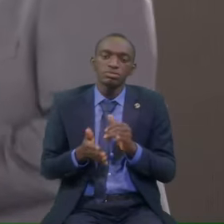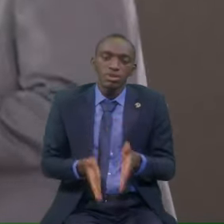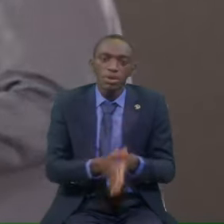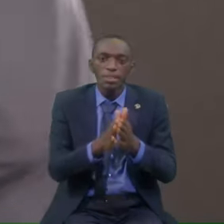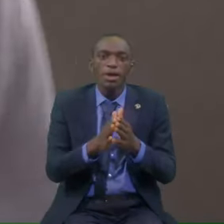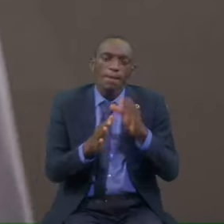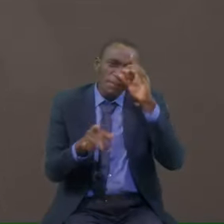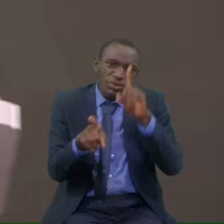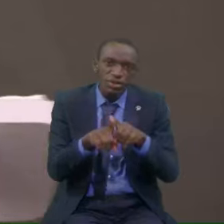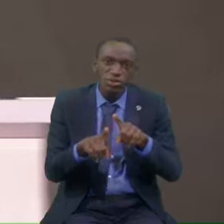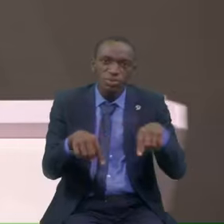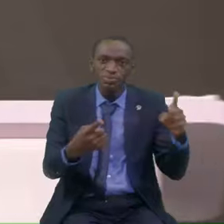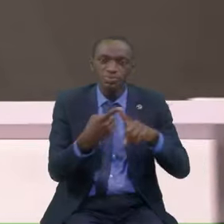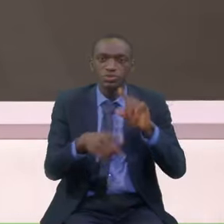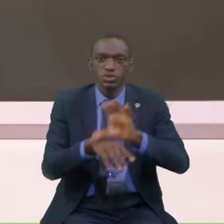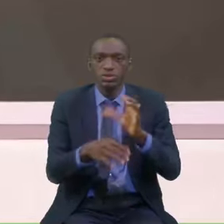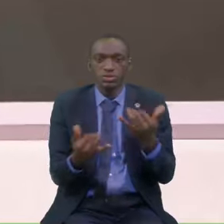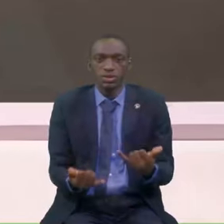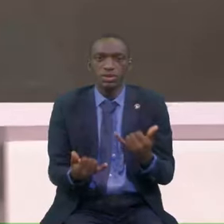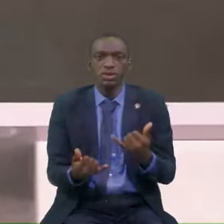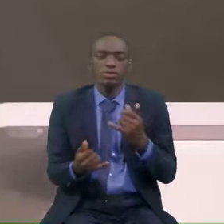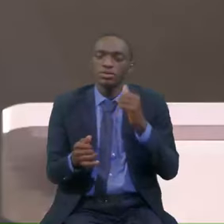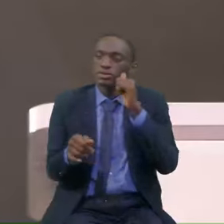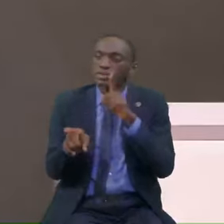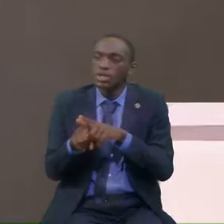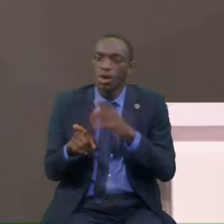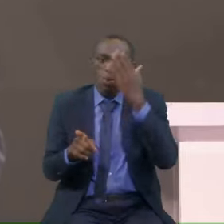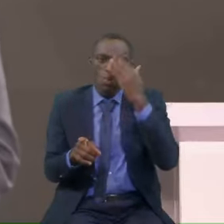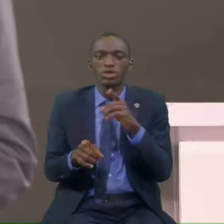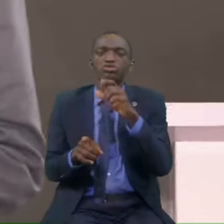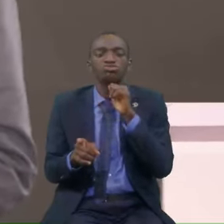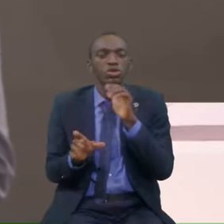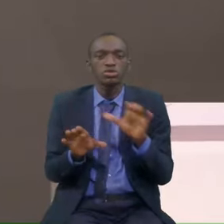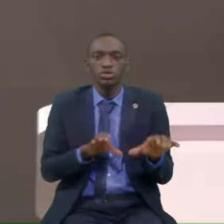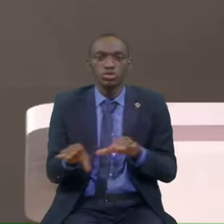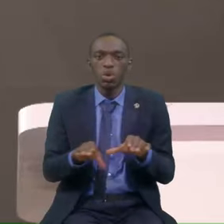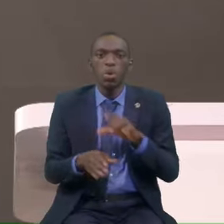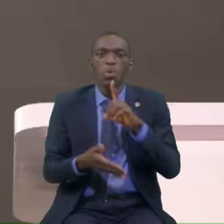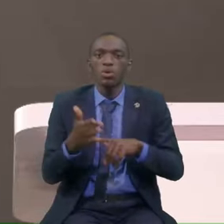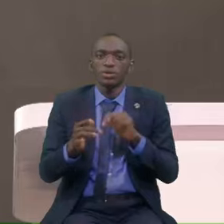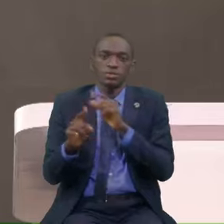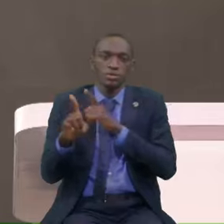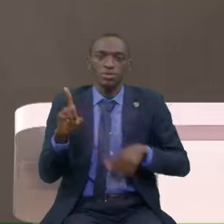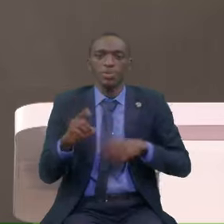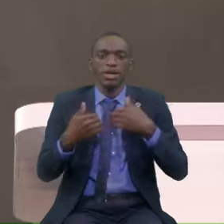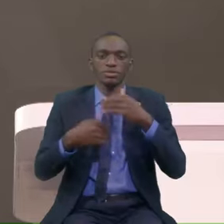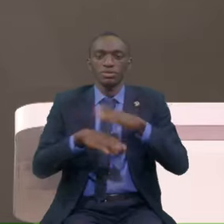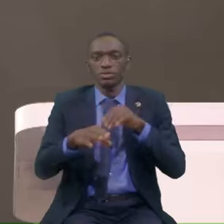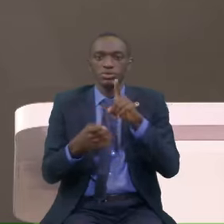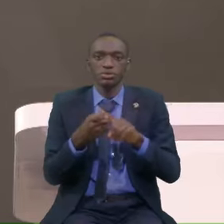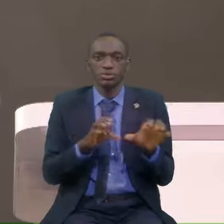Frère, ah, va à l'église maintenant. Sœur, pourquoi ne pas faire ce que le Seigneur t'a appelé à faire?